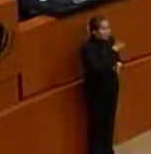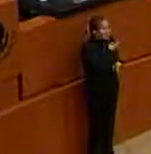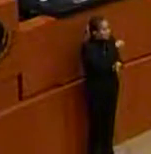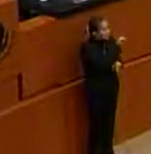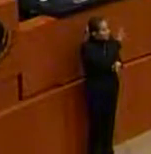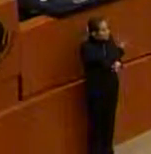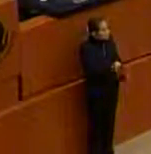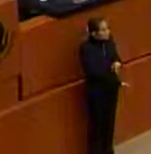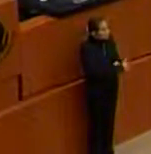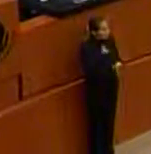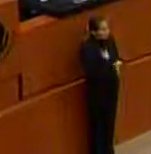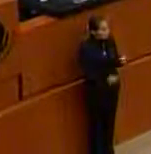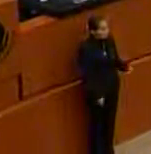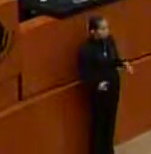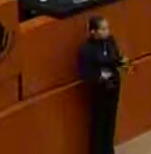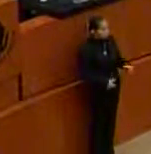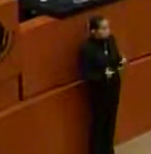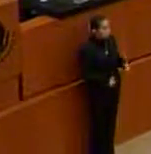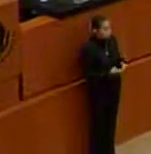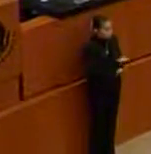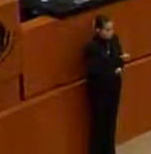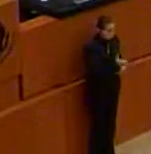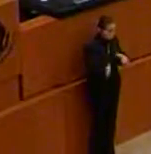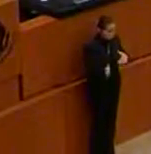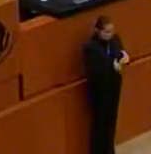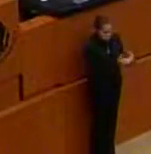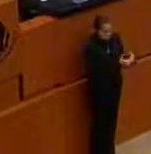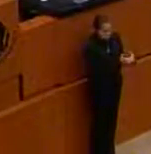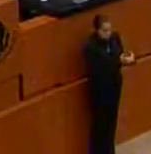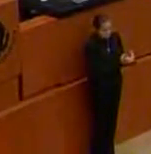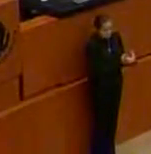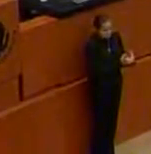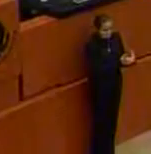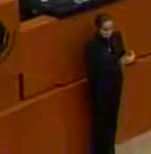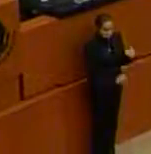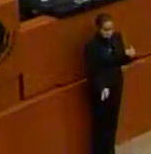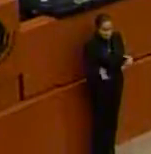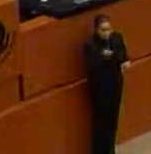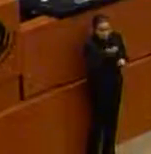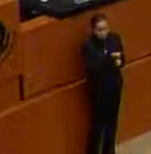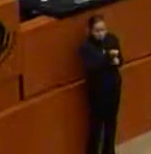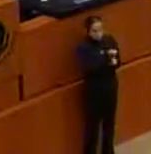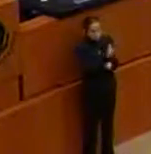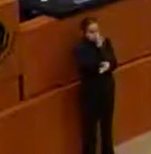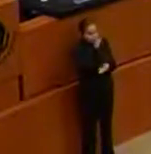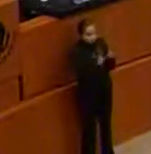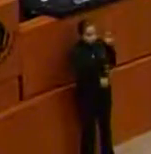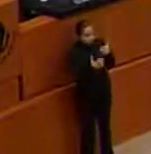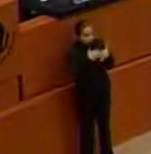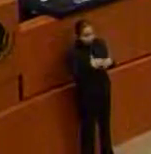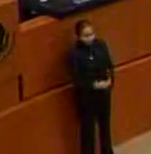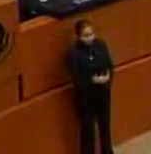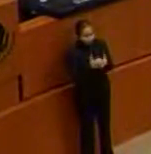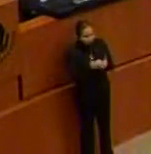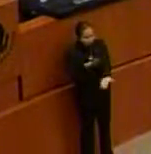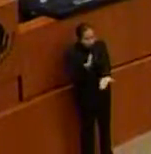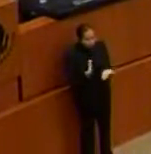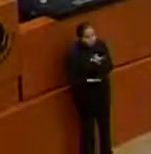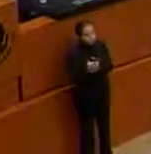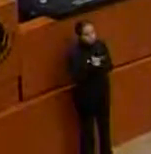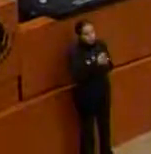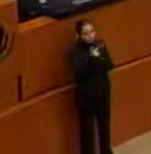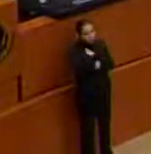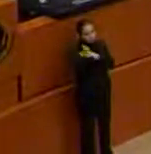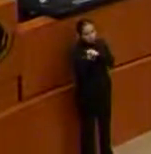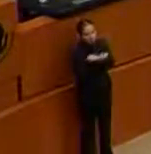pays. Slide. Avec la quatrième révolution industrielle, les changements dans les modes de production comme